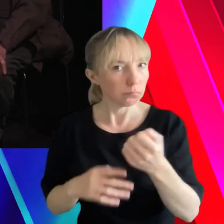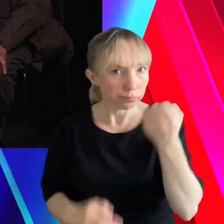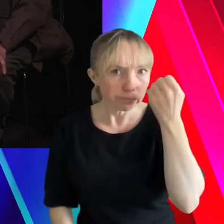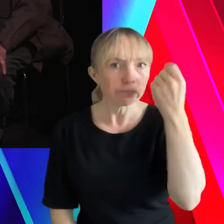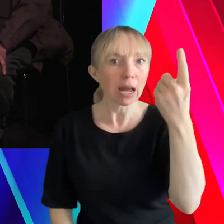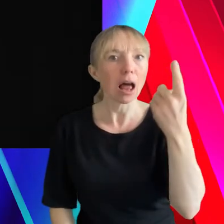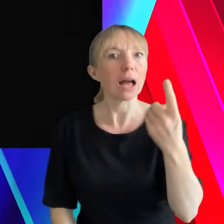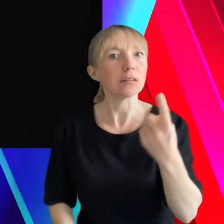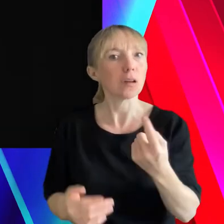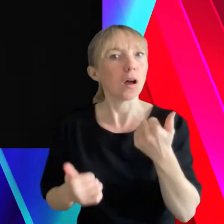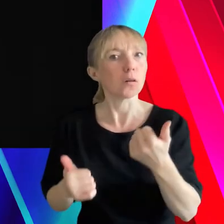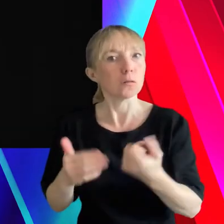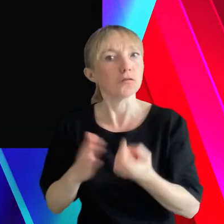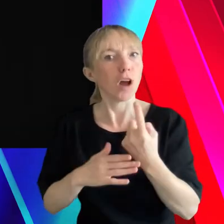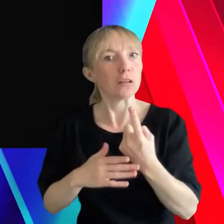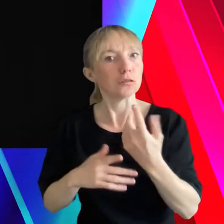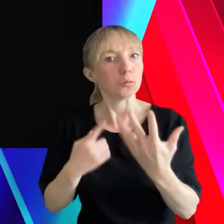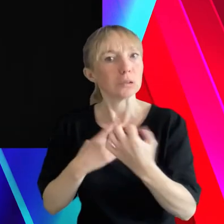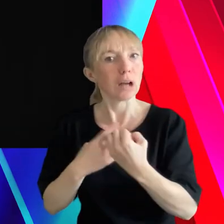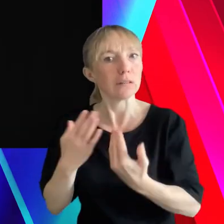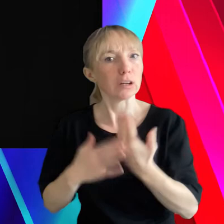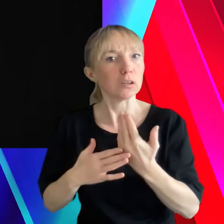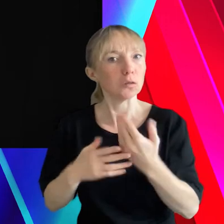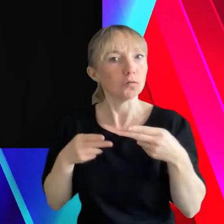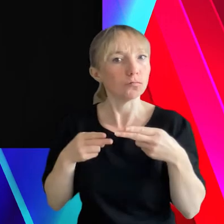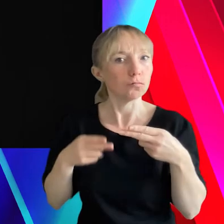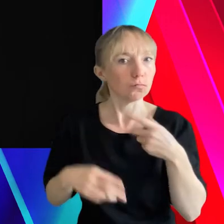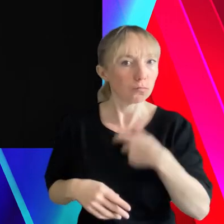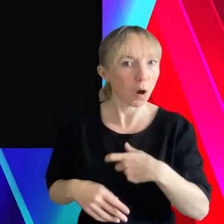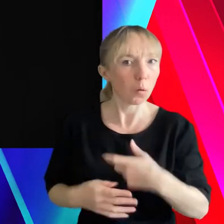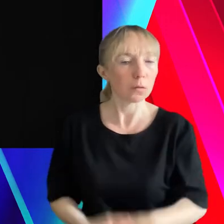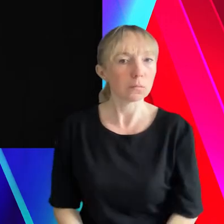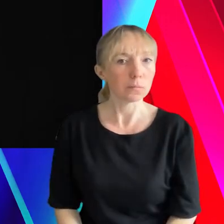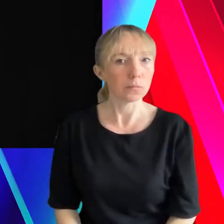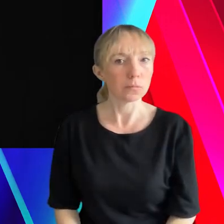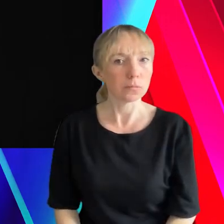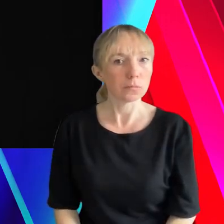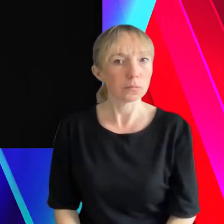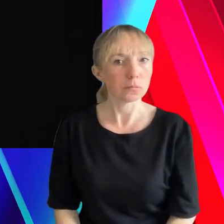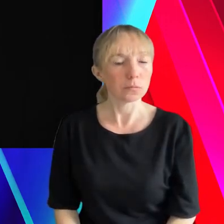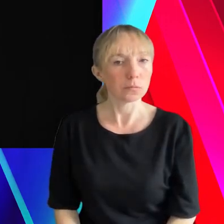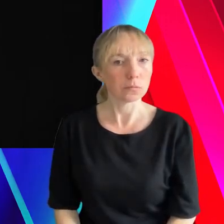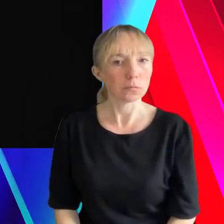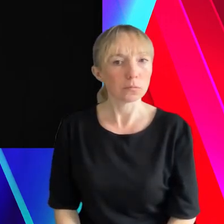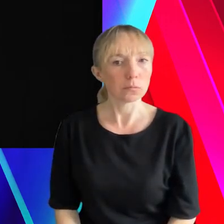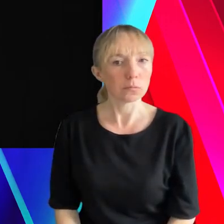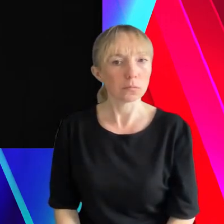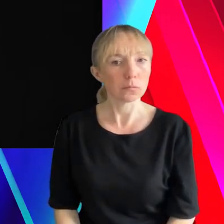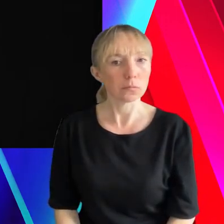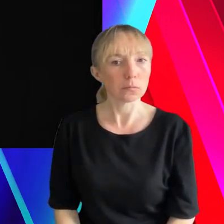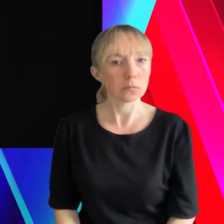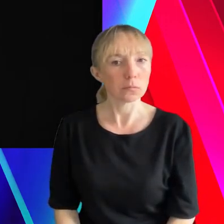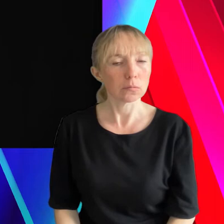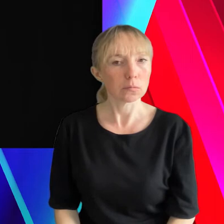to discover a new world. ولی اینکه از کی علاقه‌مند شدم به سینما، من یادم اولین باری که رفتم تو سالن سینما با پسرمون بودیم توی